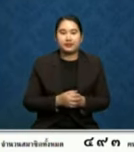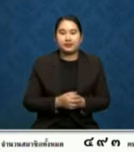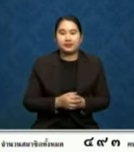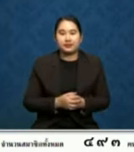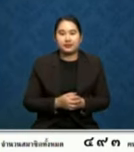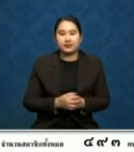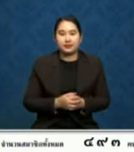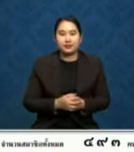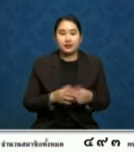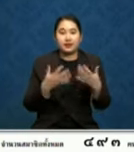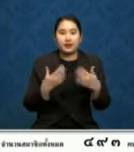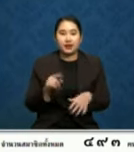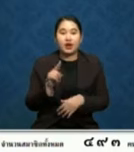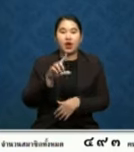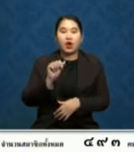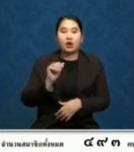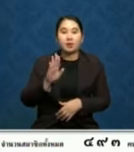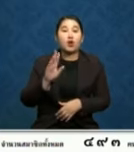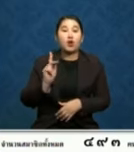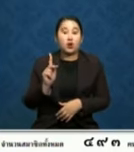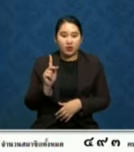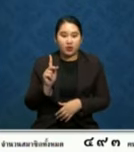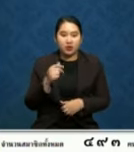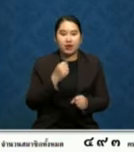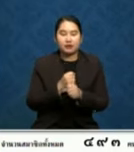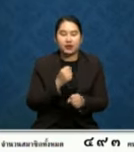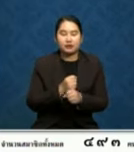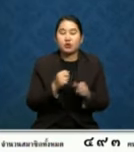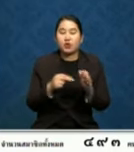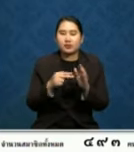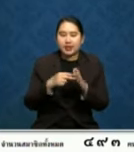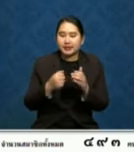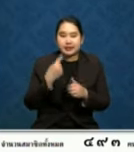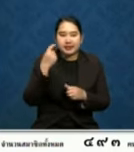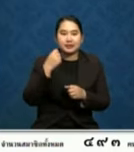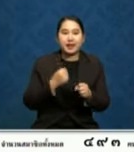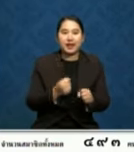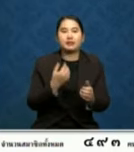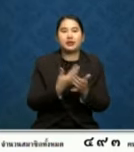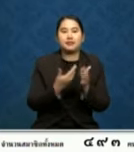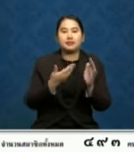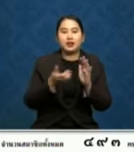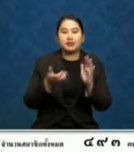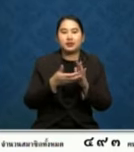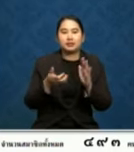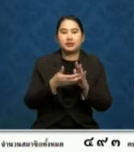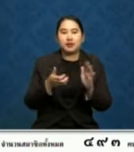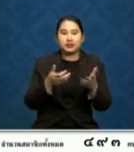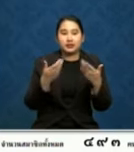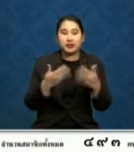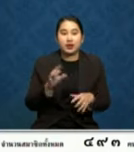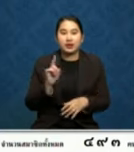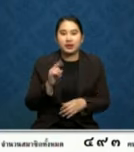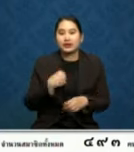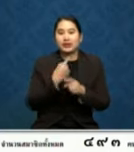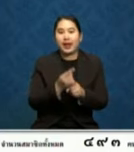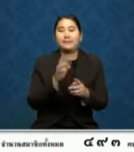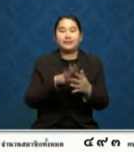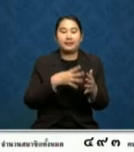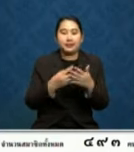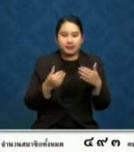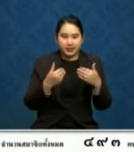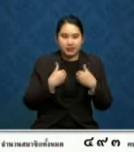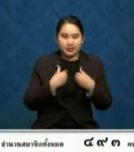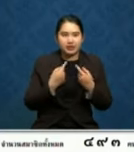ดิฉันเข้าใจว่าทางอบกเองเนี่ยนะคะก็อาจจะกำลังเร่งเบิกจ่ายนะคะเพื่อให้เป็นไปตามแผนนะคะแต่